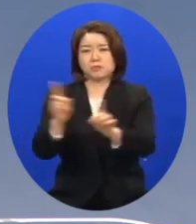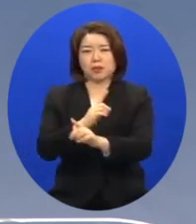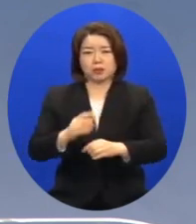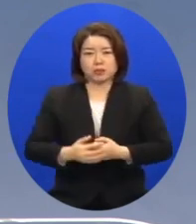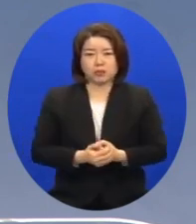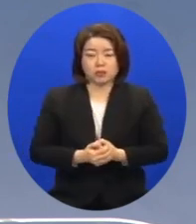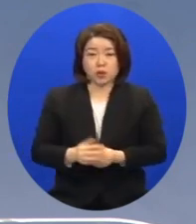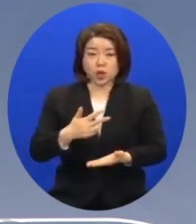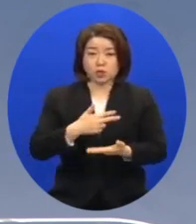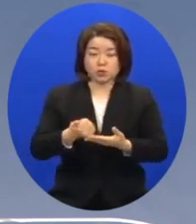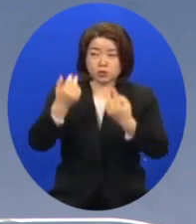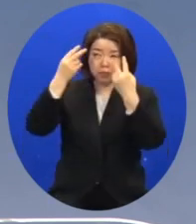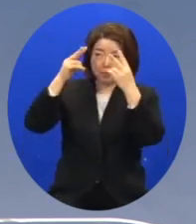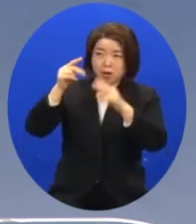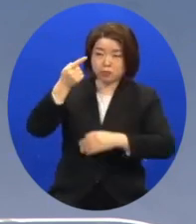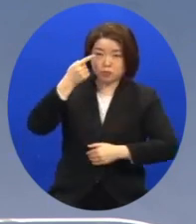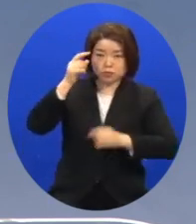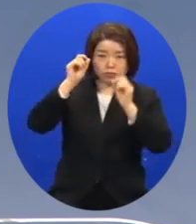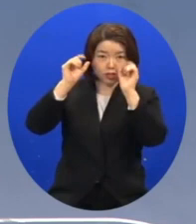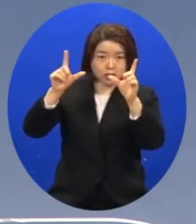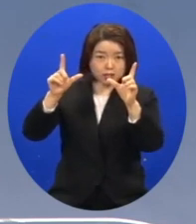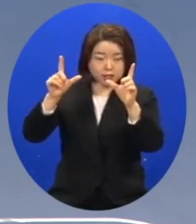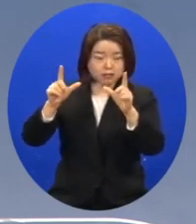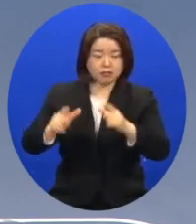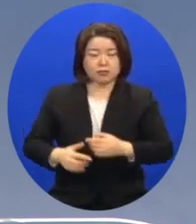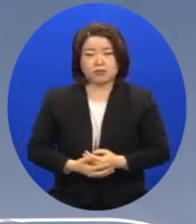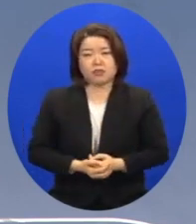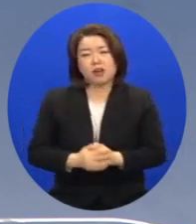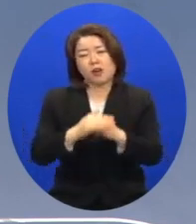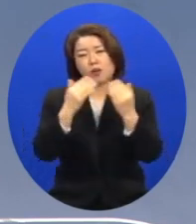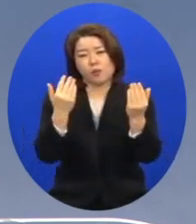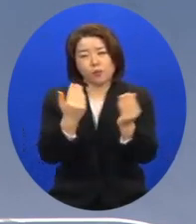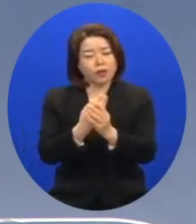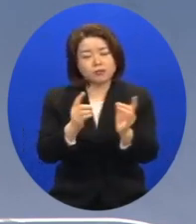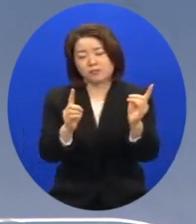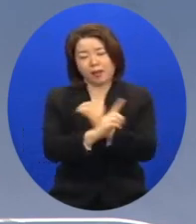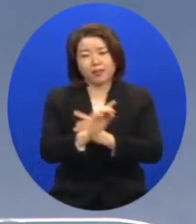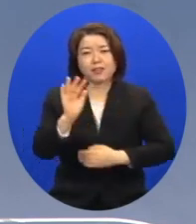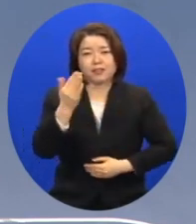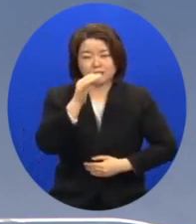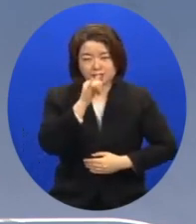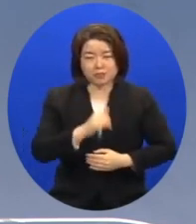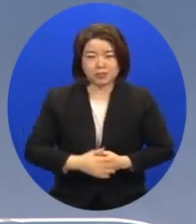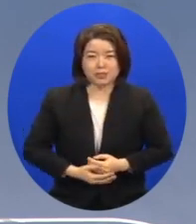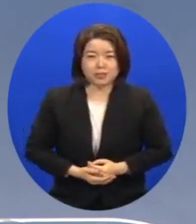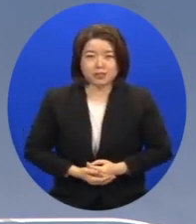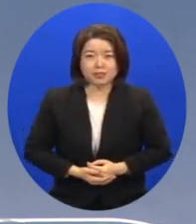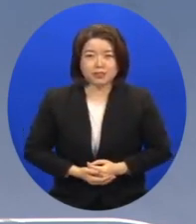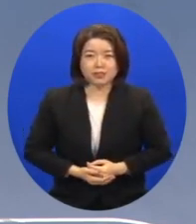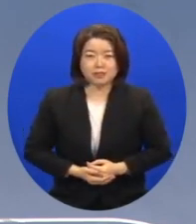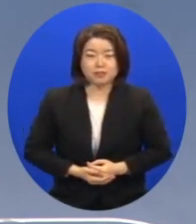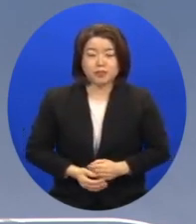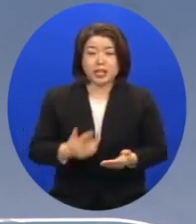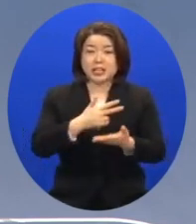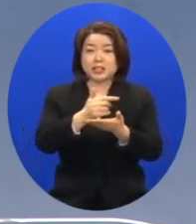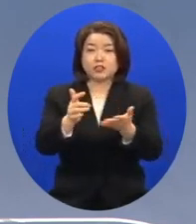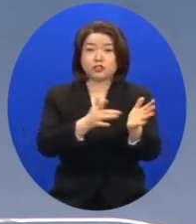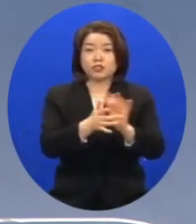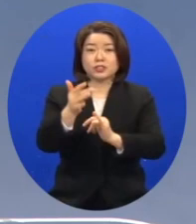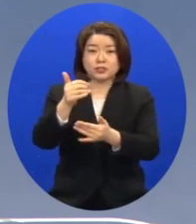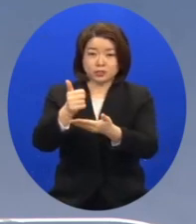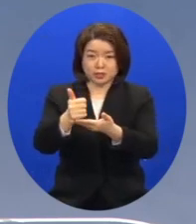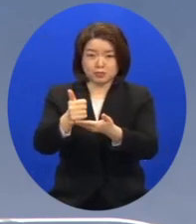주님을 바라보는 눈이 또 이건 아니까 완전히 달라져 버렸어요 주 예수님을